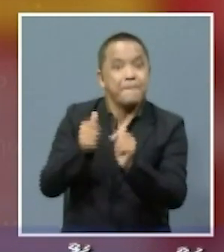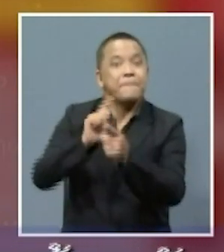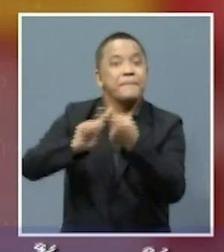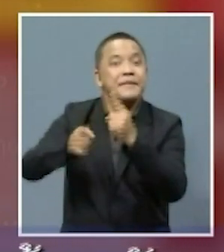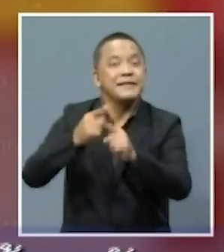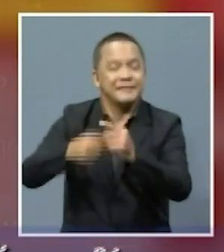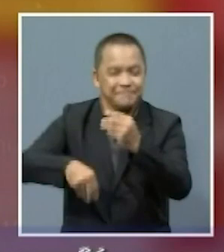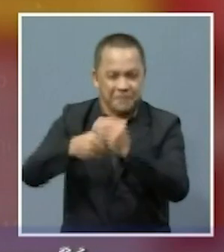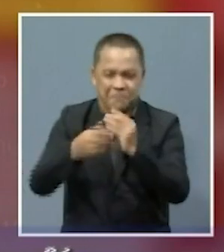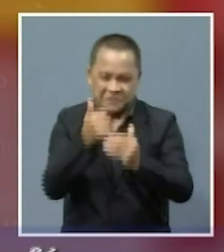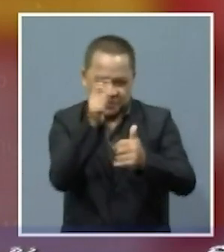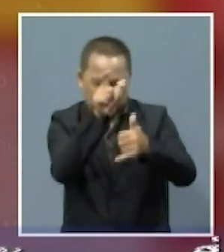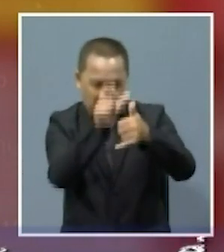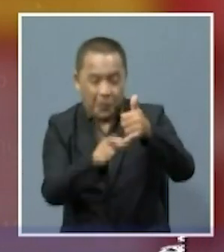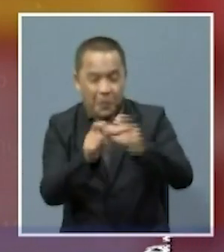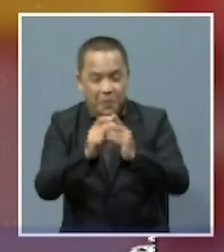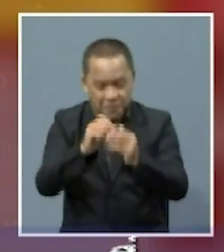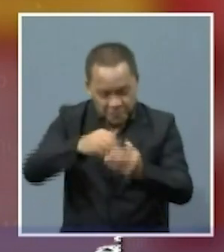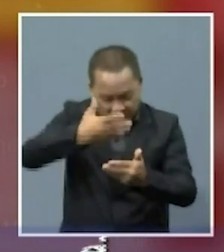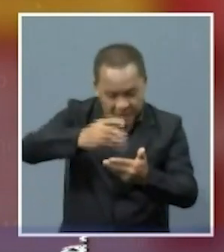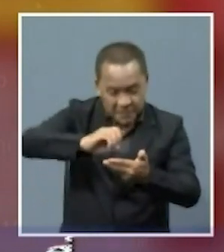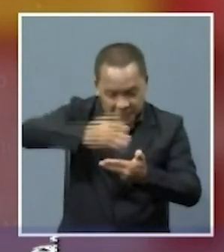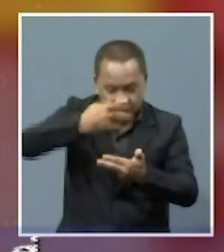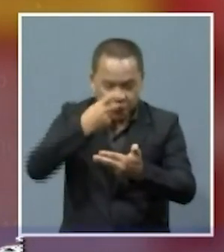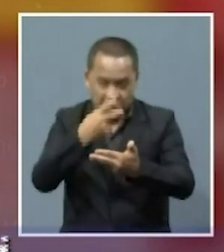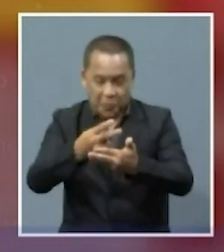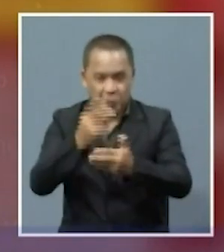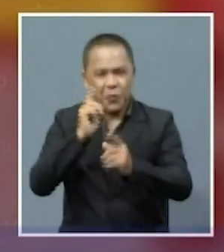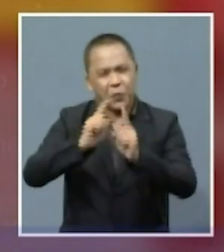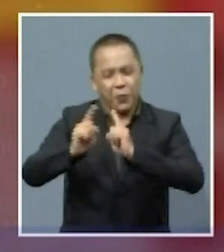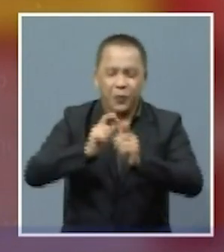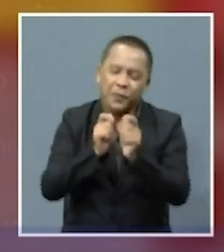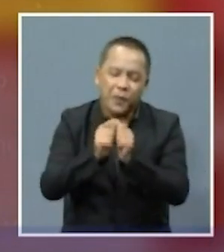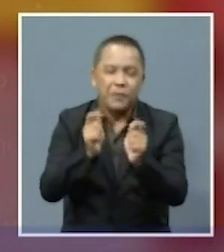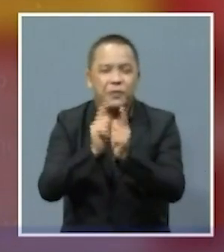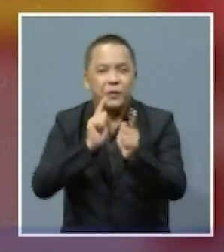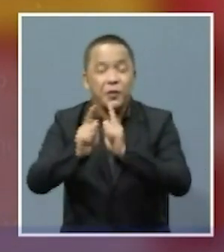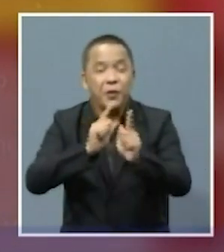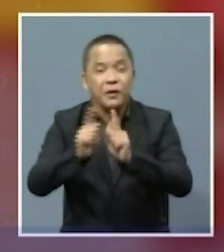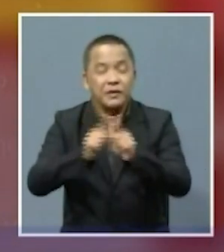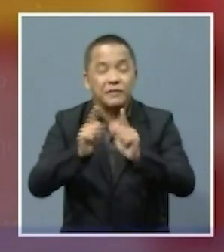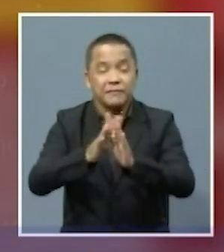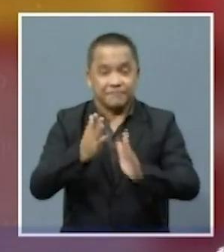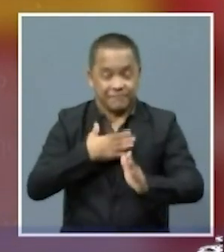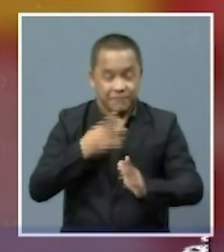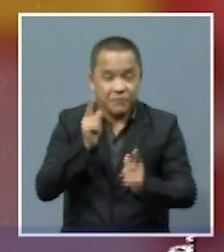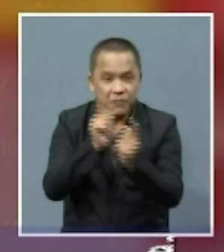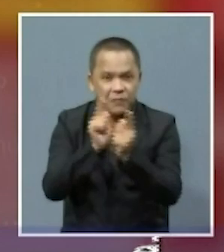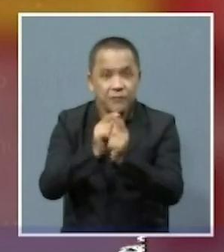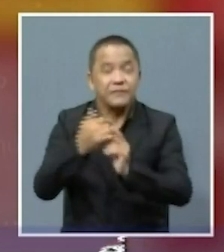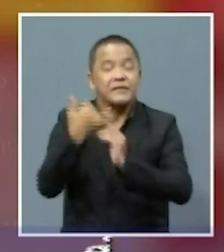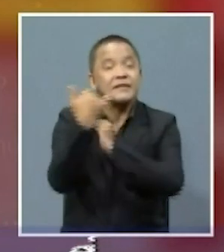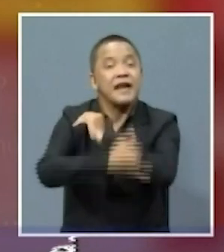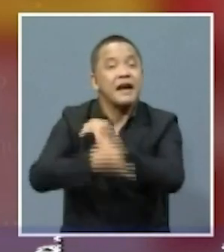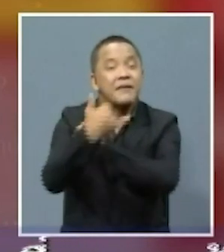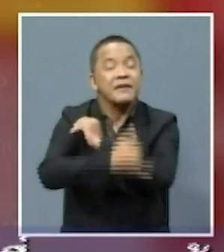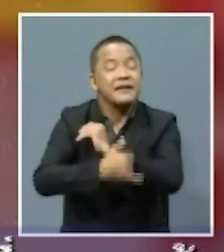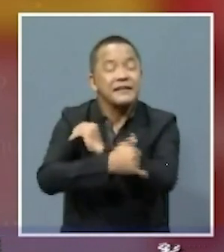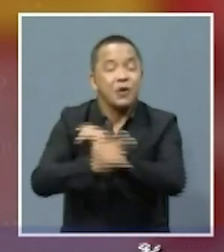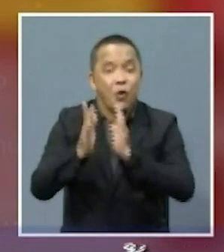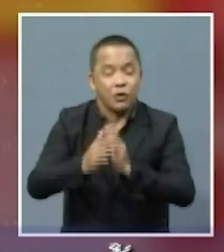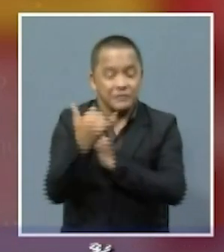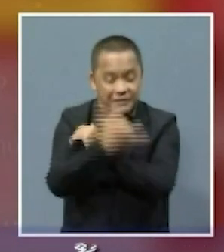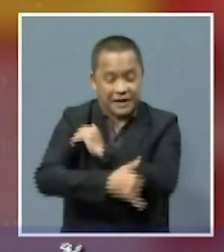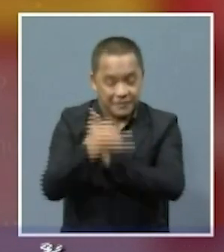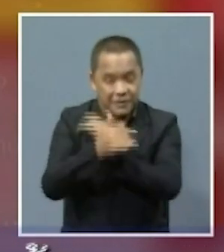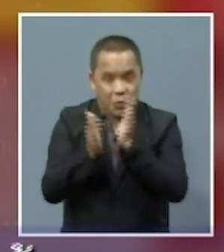เป็นเพื่อน โปรไฟล์นี่ดีเลยคือ ตอนแรกมาแชทด้วย ใช่ค่ะมาพูดคุยทักทายโดยเฉพาะถ้าพวกเราเนี่ยจะเจอเป็นต่างชาติจะค่อนข้างเยอะเหมือนกันนะคะ